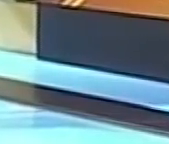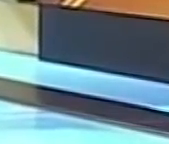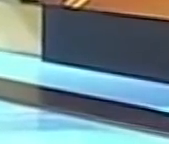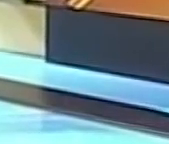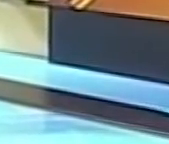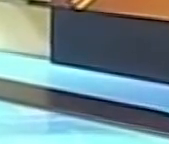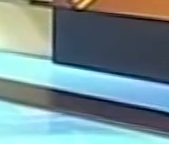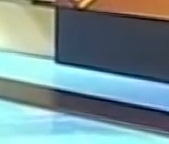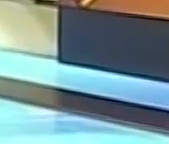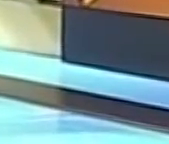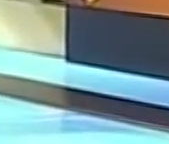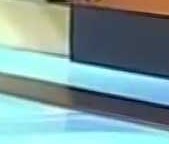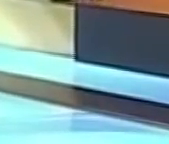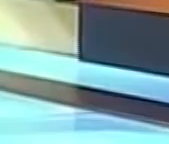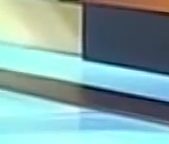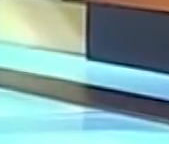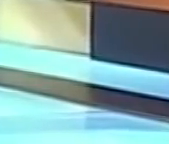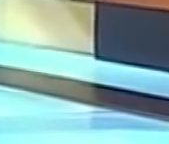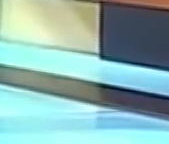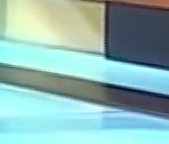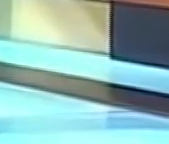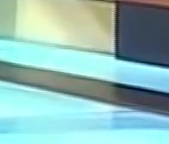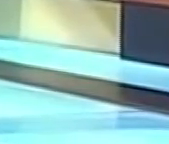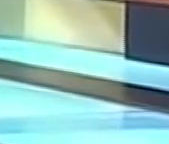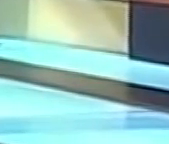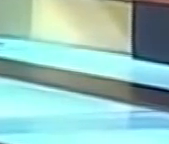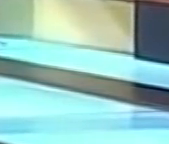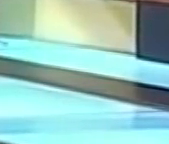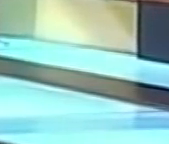Unatazama KTN Leo na Mashirima Kapombe.